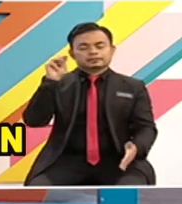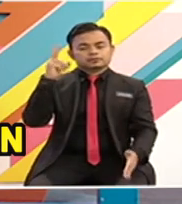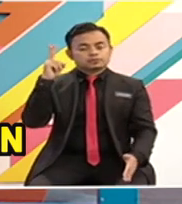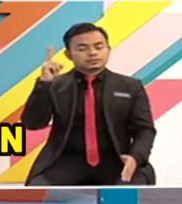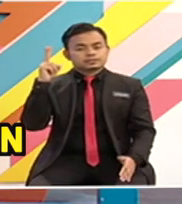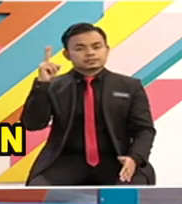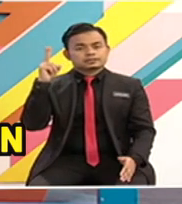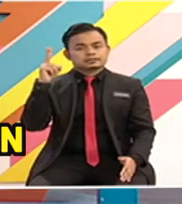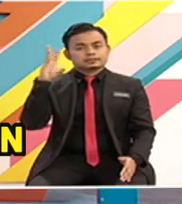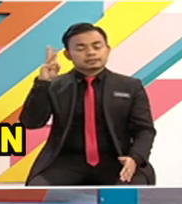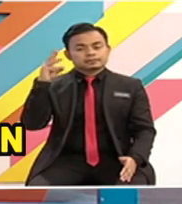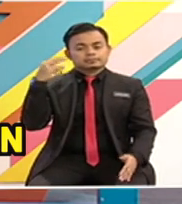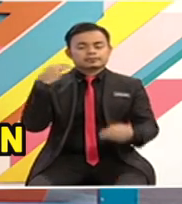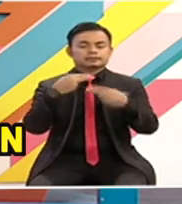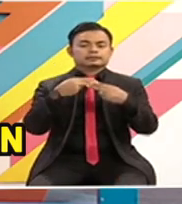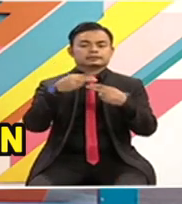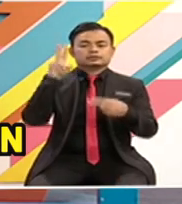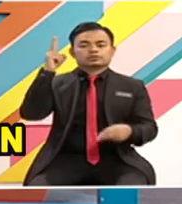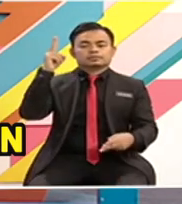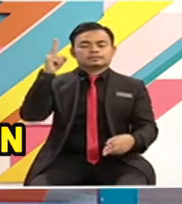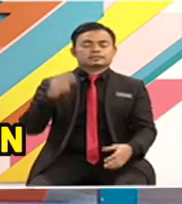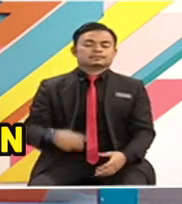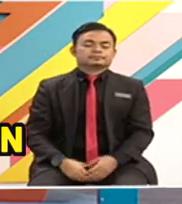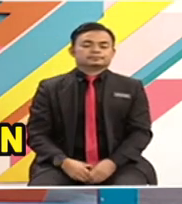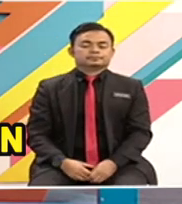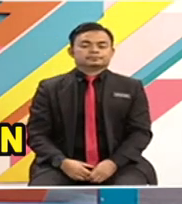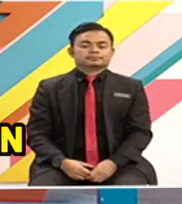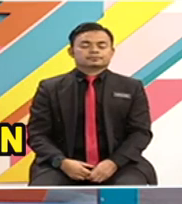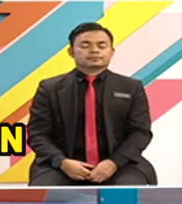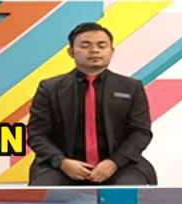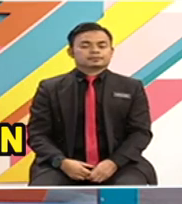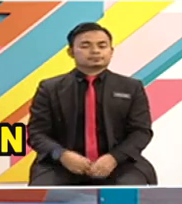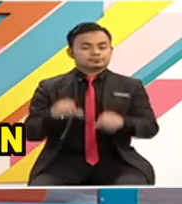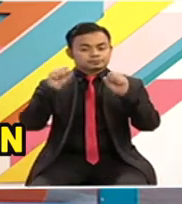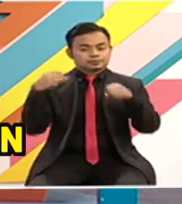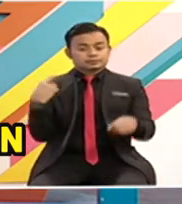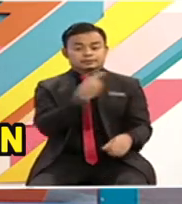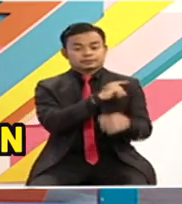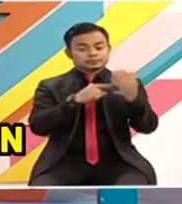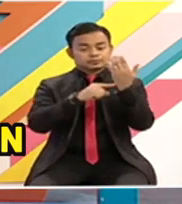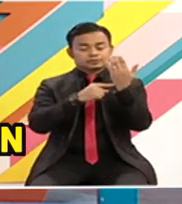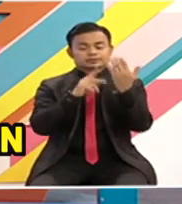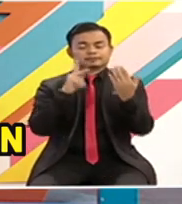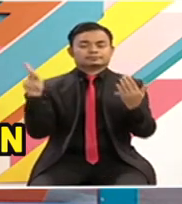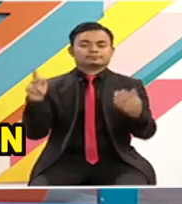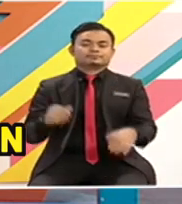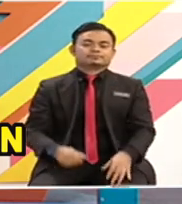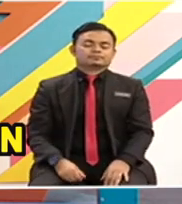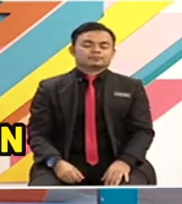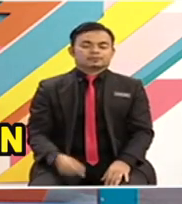untungnya berkat kecil ya Goyang bekas kecil Oke meneh kita mudah kau melihatku silakan untuk